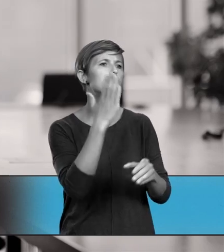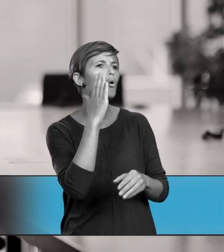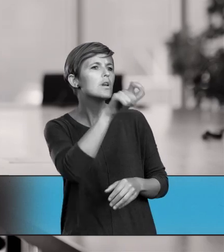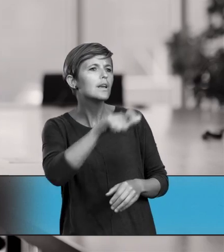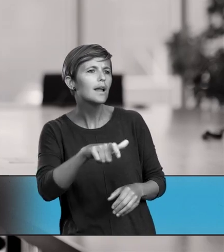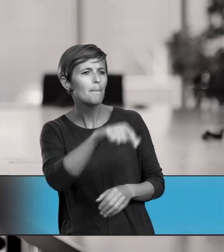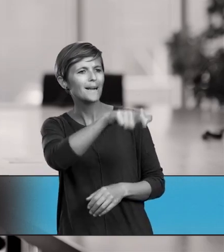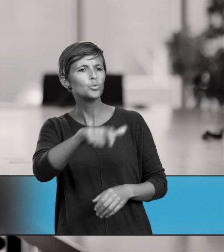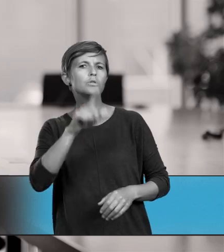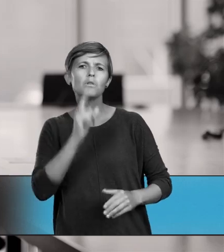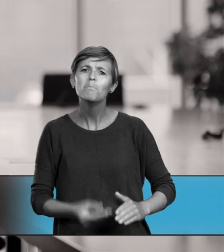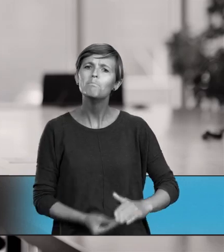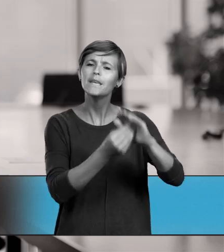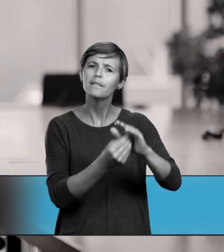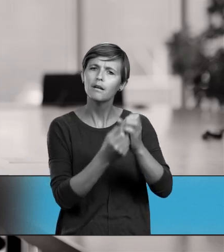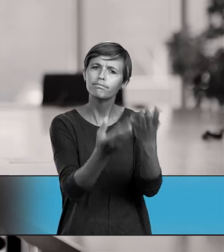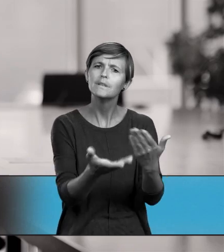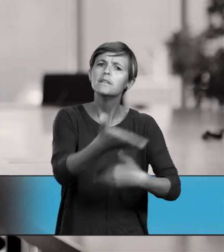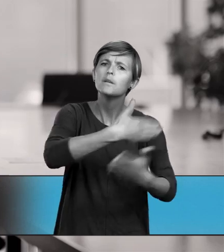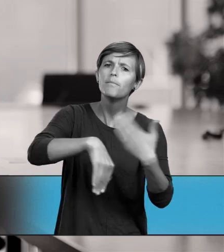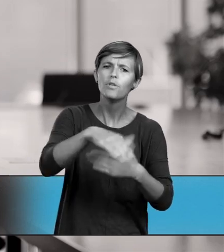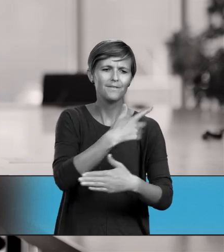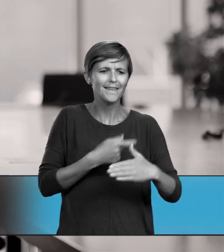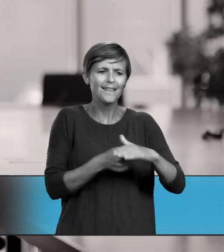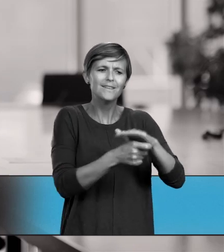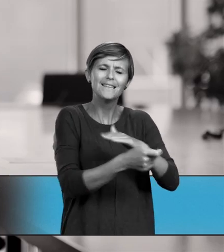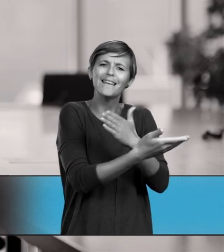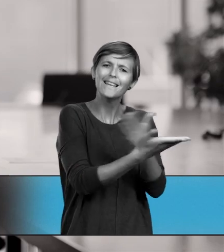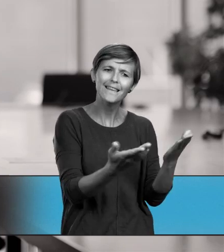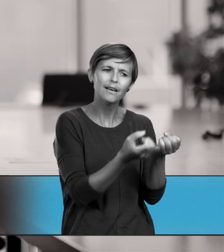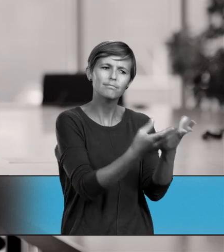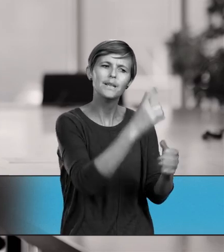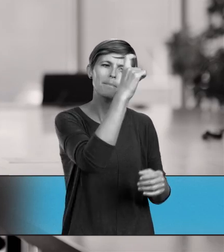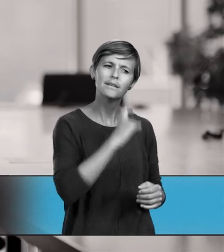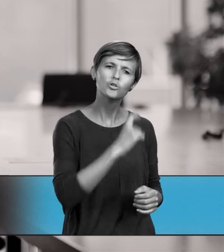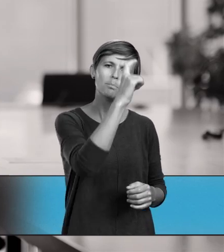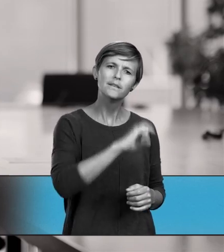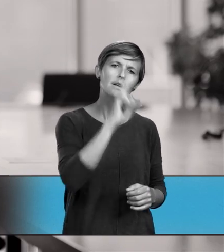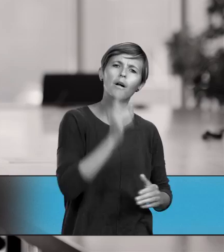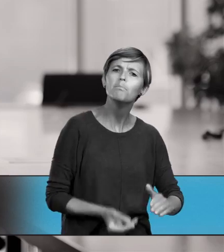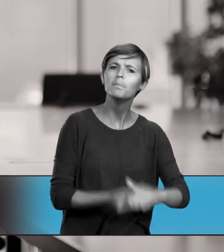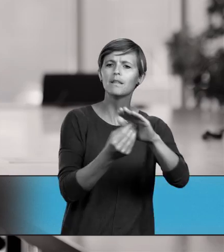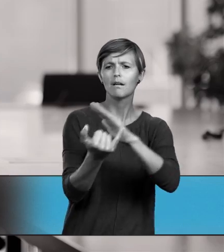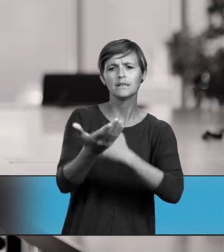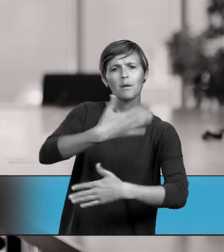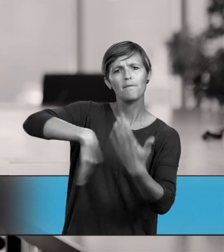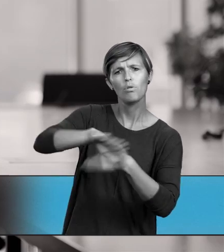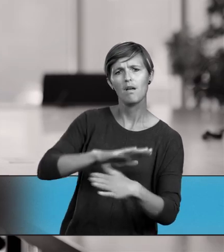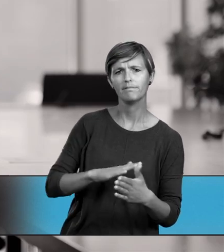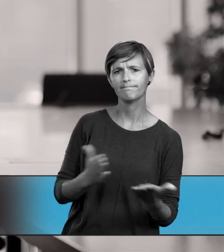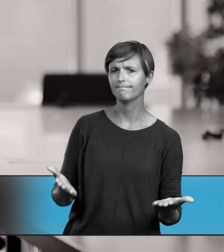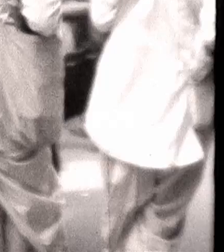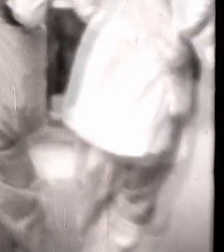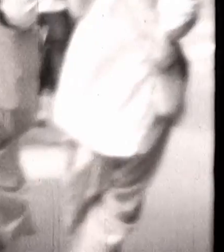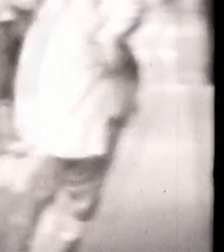deltakelse. Borgere, personer som skal bidra i et samfunn. Vi investerer ikke i mennesker slik at de kan bli bidragsytere i et